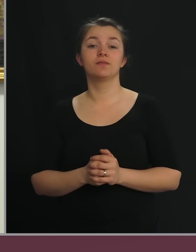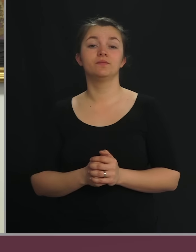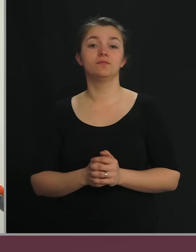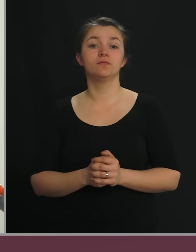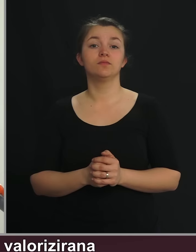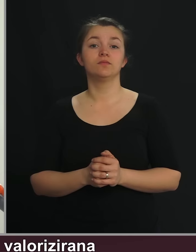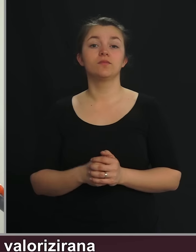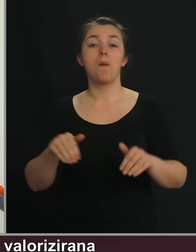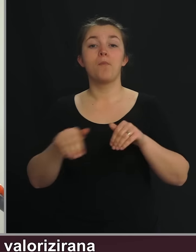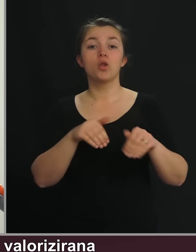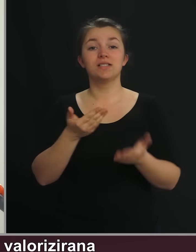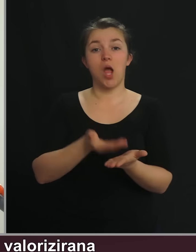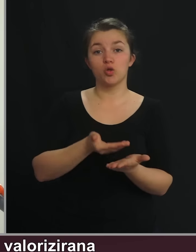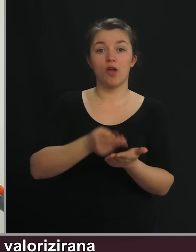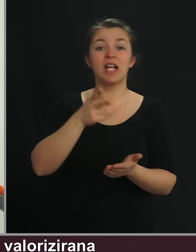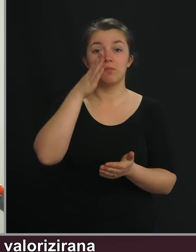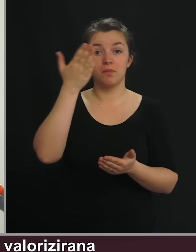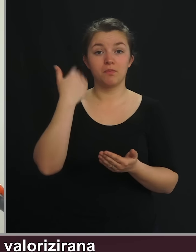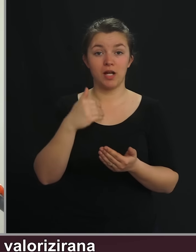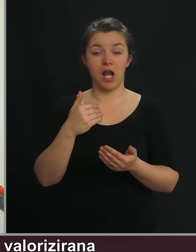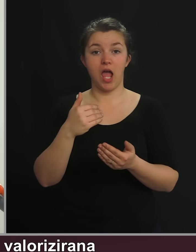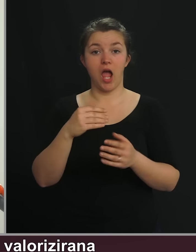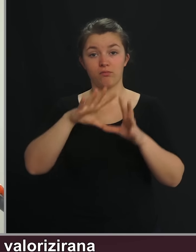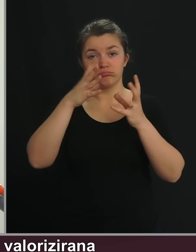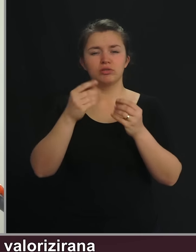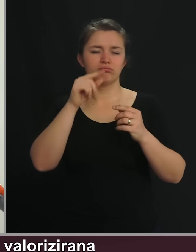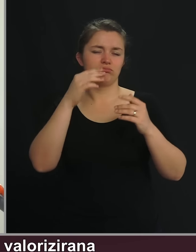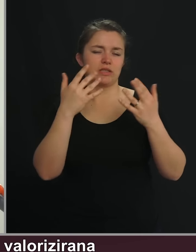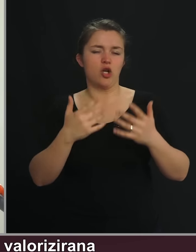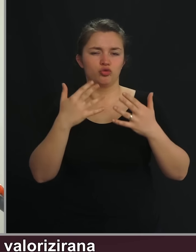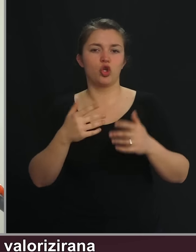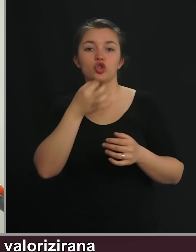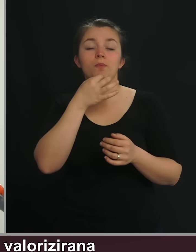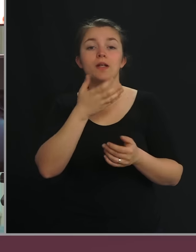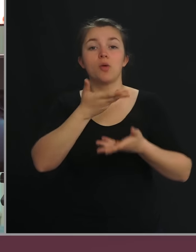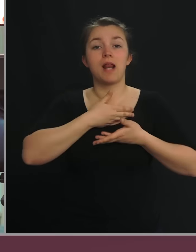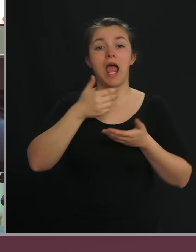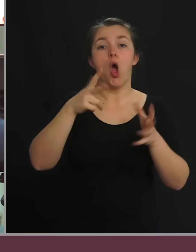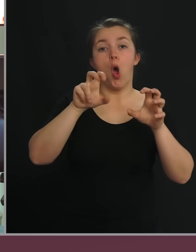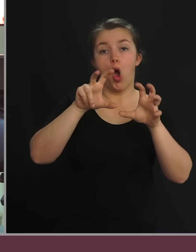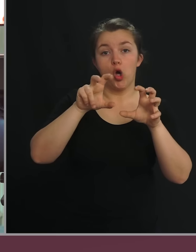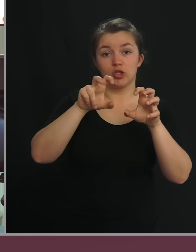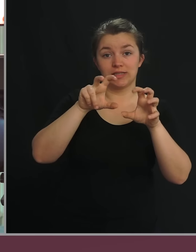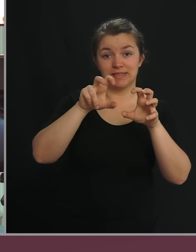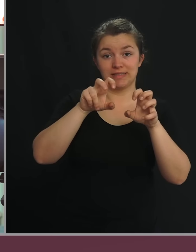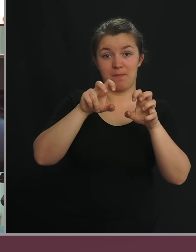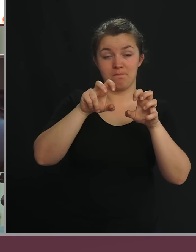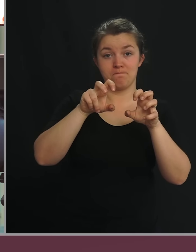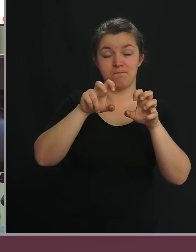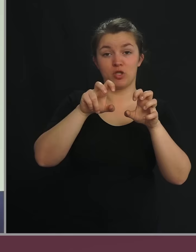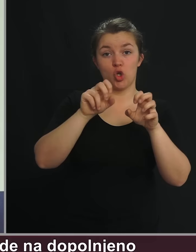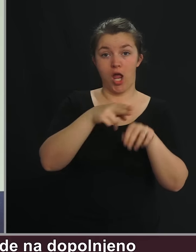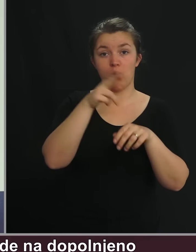1.1.2032. Pokojninska osnova, ki bi bila valorizirana s količniki, če bi prejemala plačo 800 evrov, bi bila približno 1040